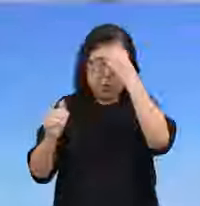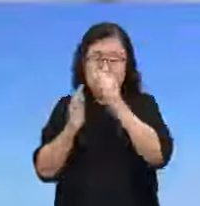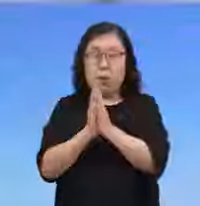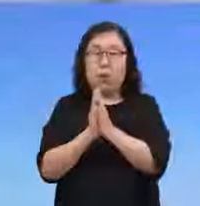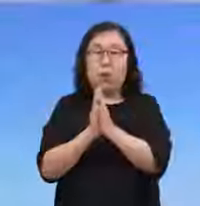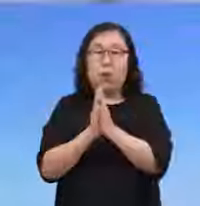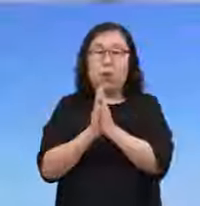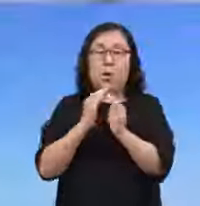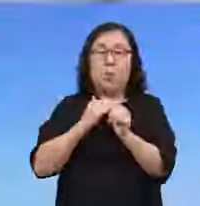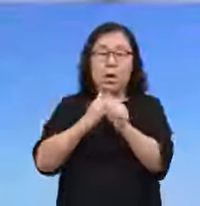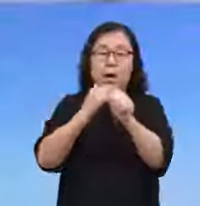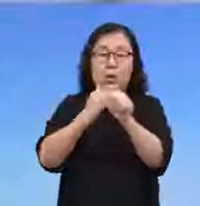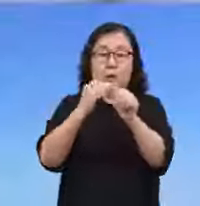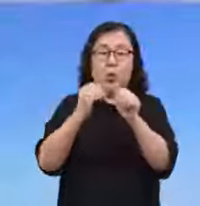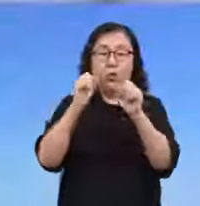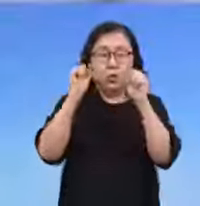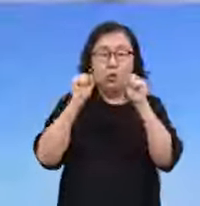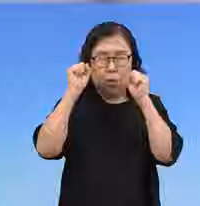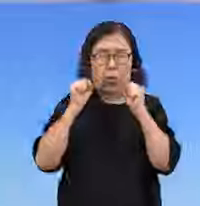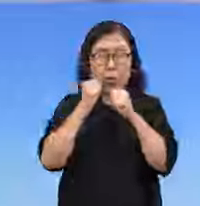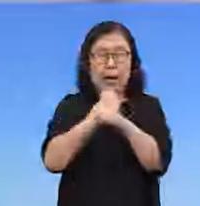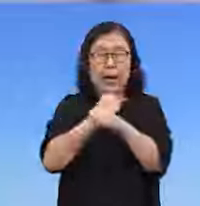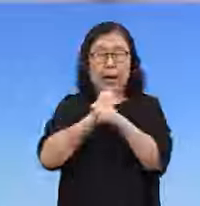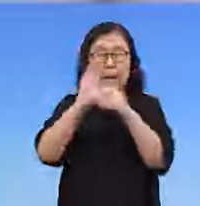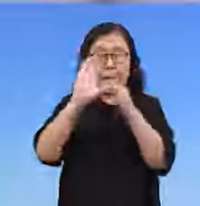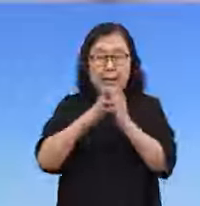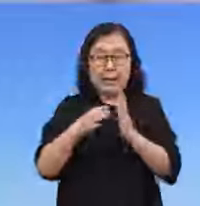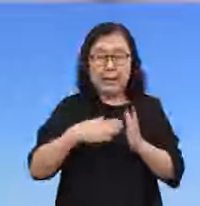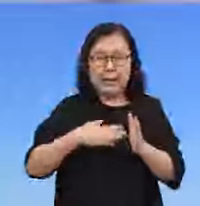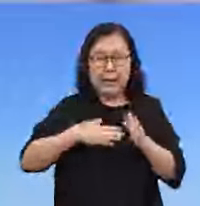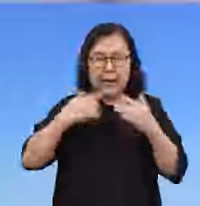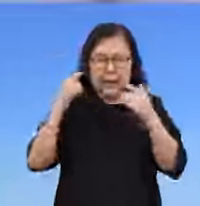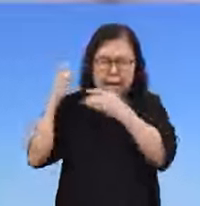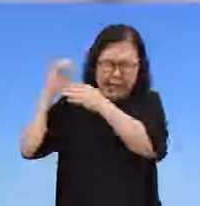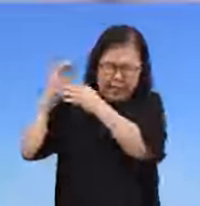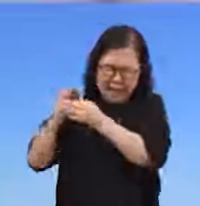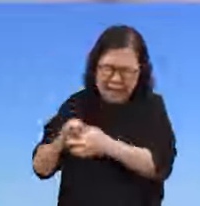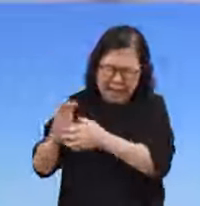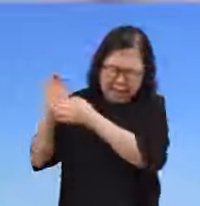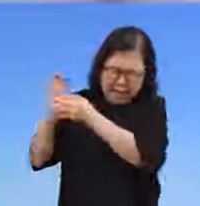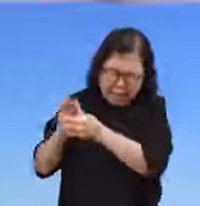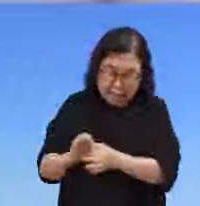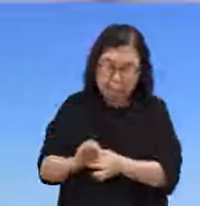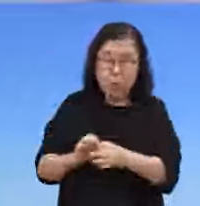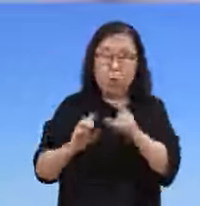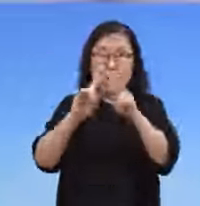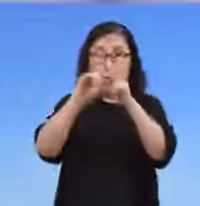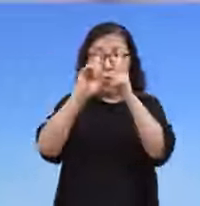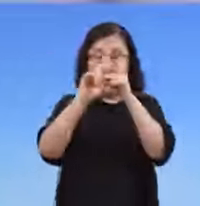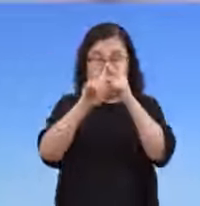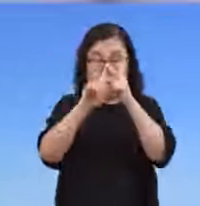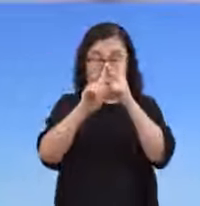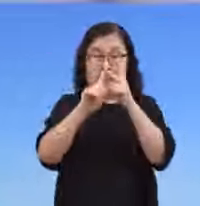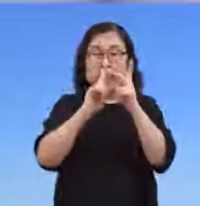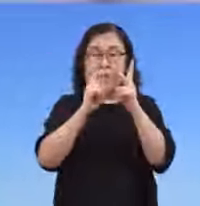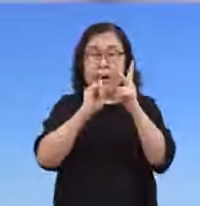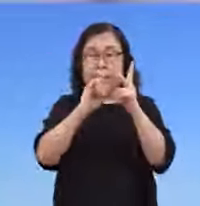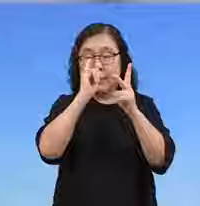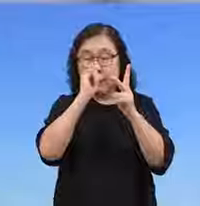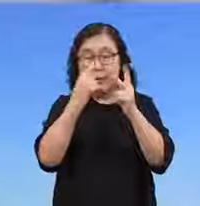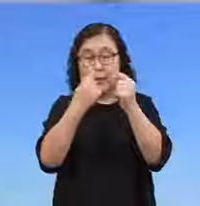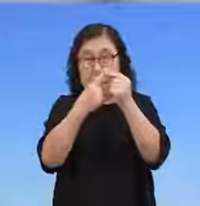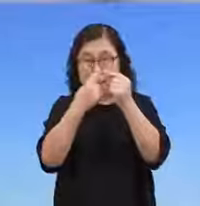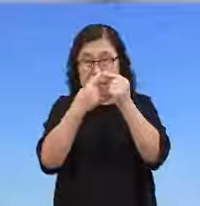제 마음으로 뭐 절규처럼 제가 두 가지를 선포하고 대내고 저 자신을 향해서 꾸짖기도 하고 하는 두